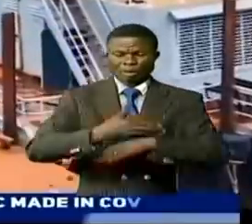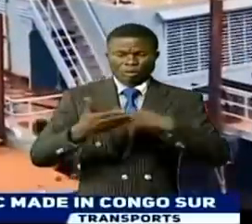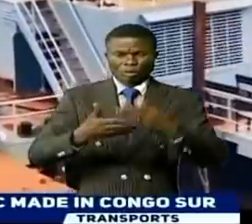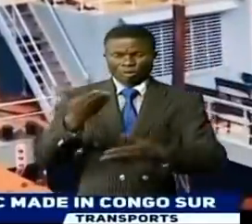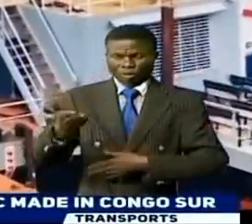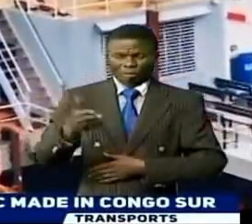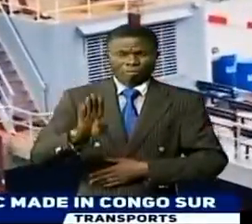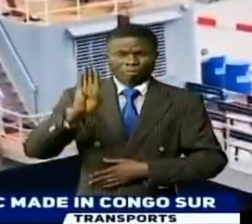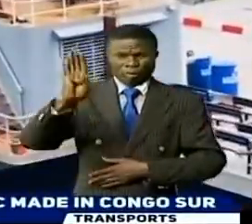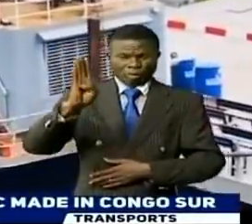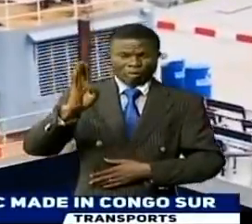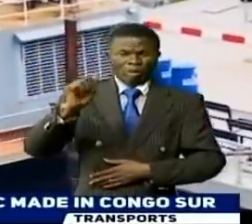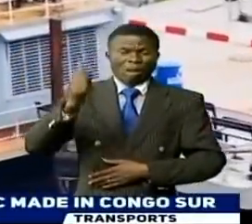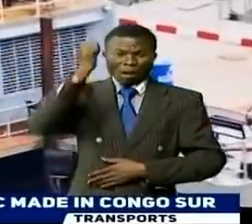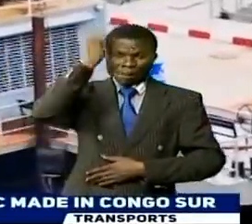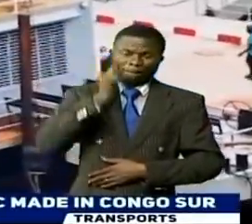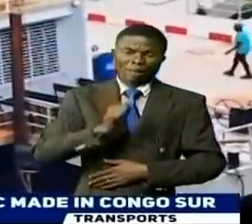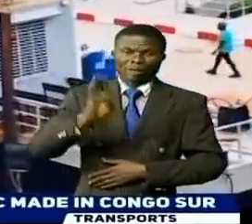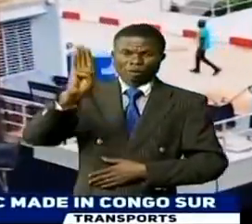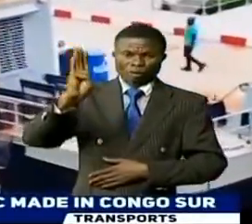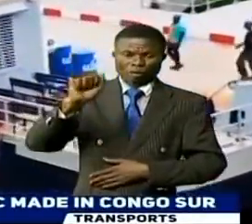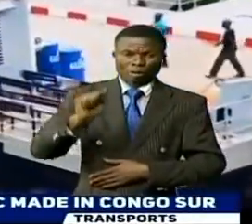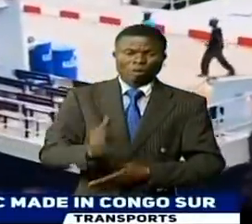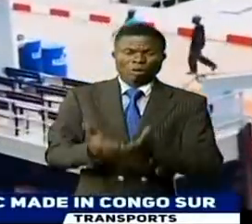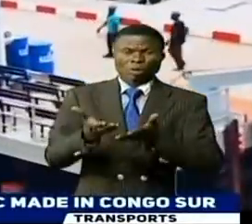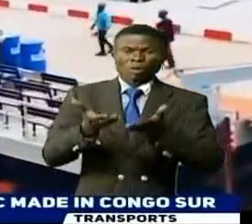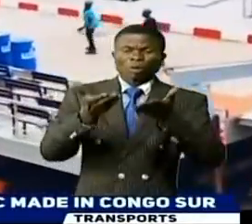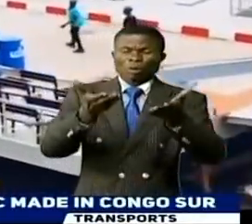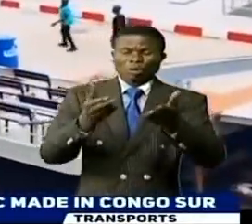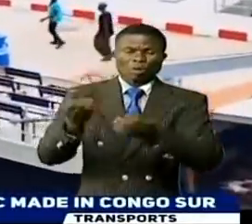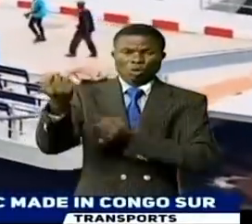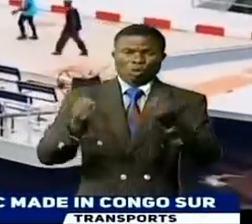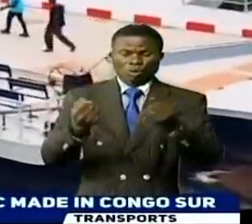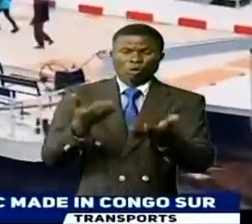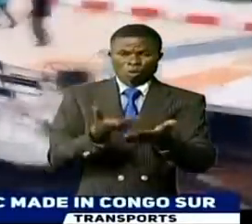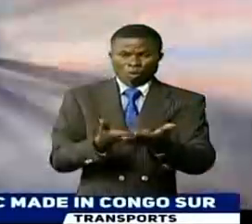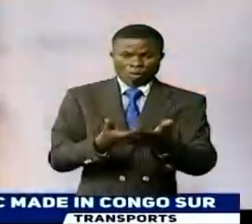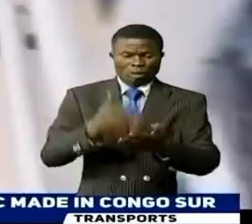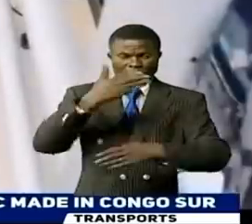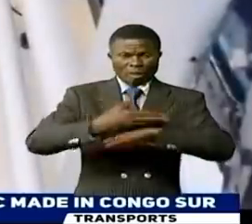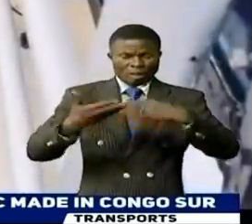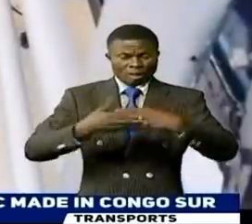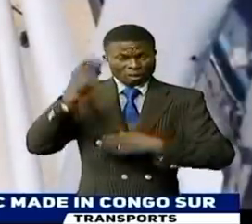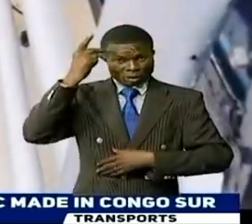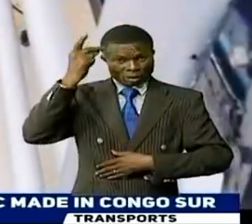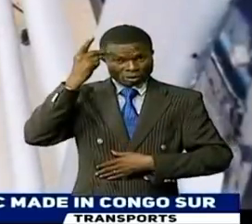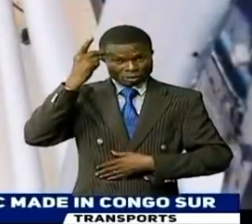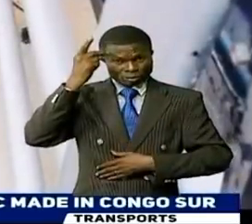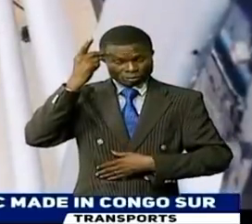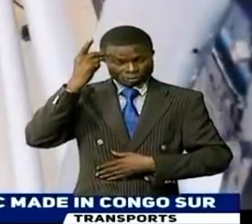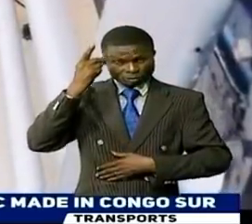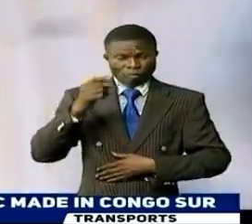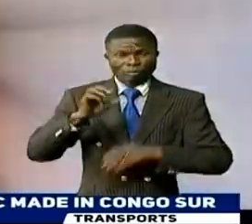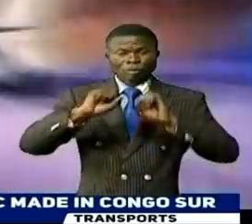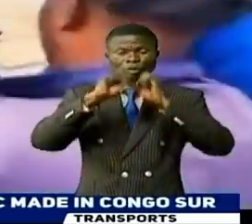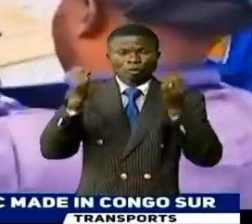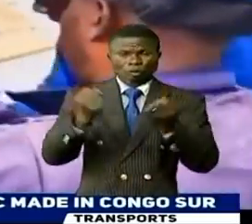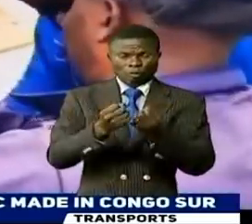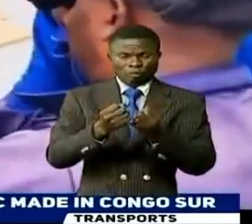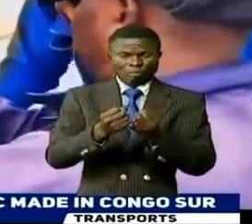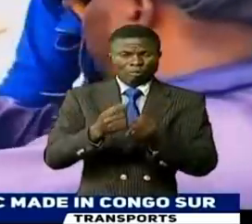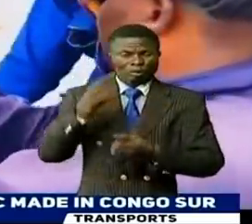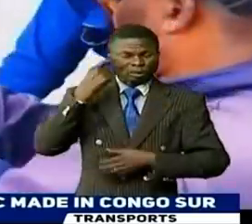Ces bacs au pont flottant de 50 tonnes, pimpant neuf, est construit à Kinshasa par Oriental Road and